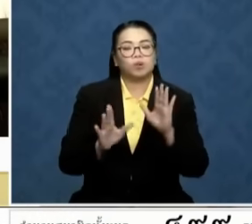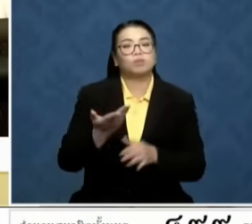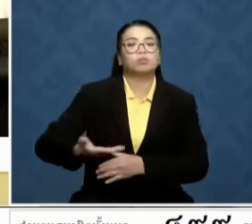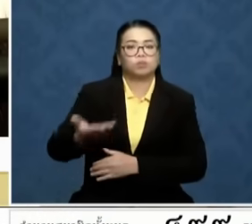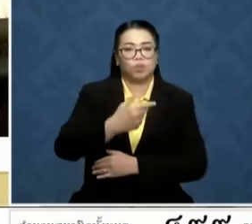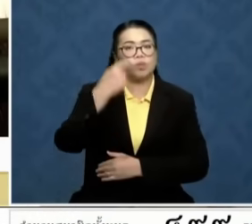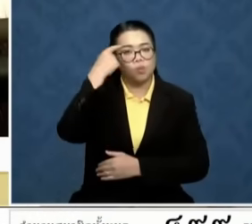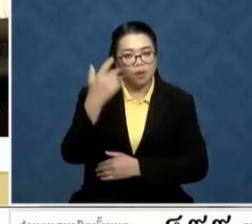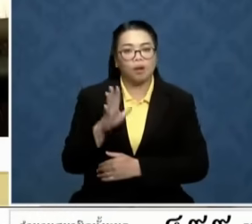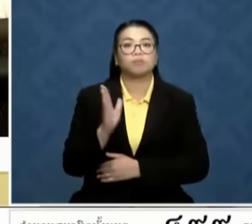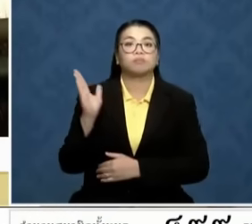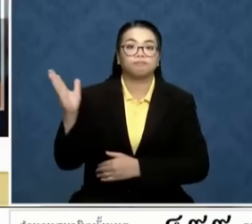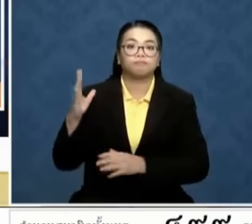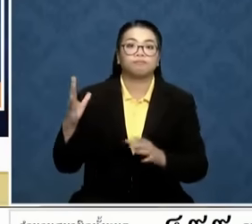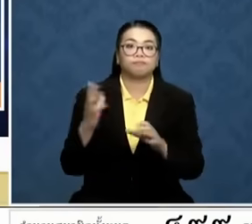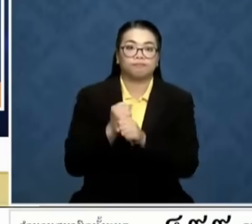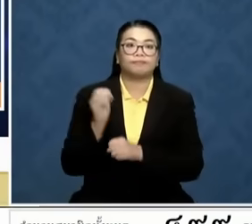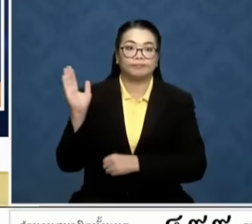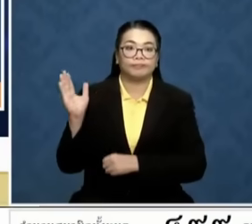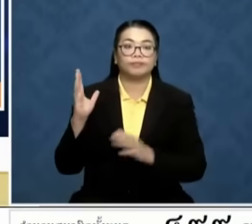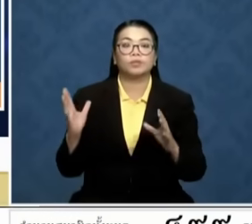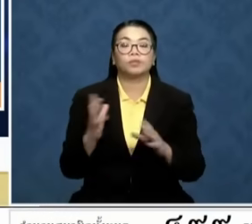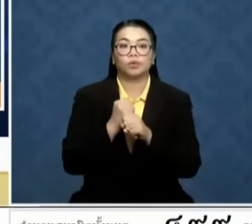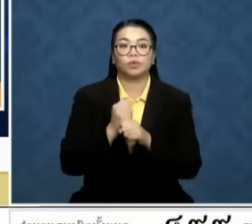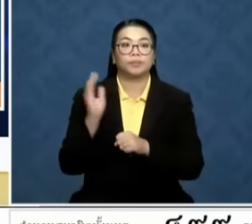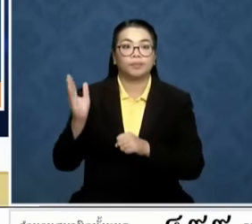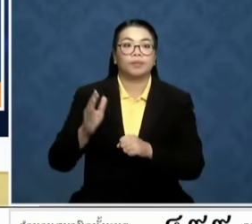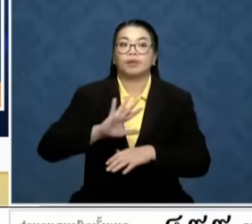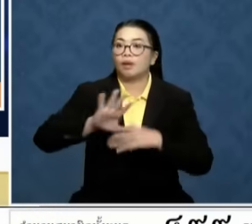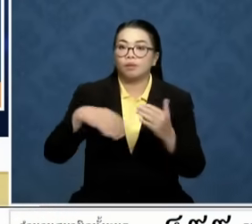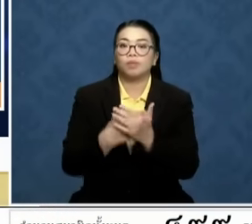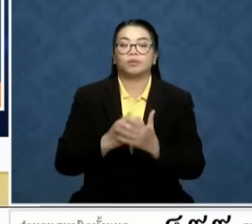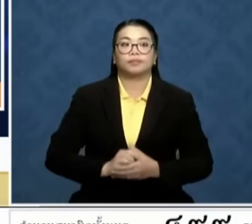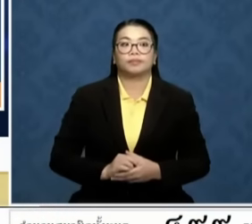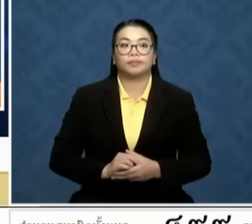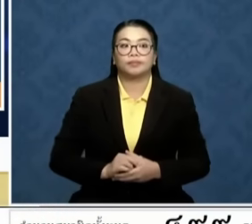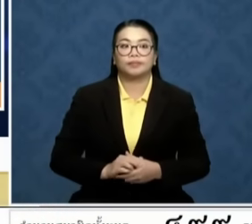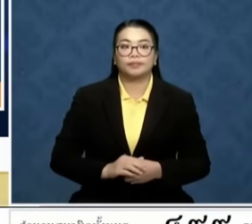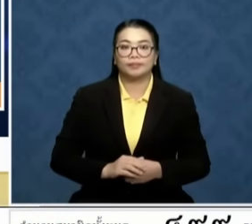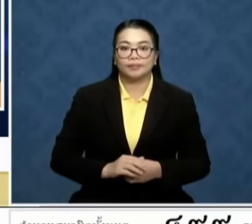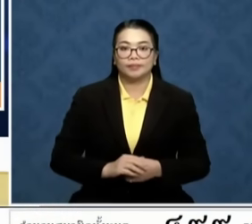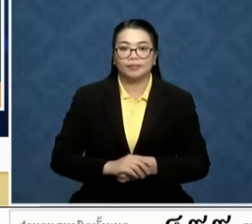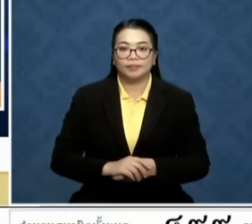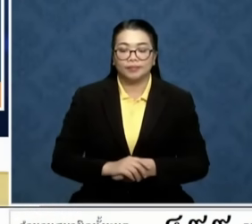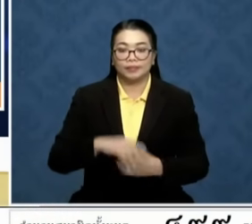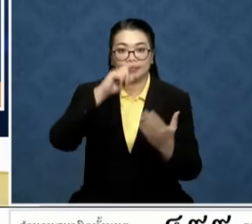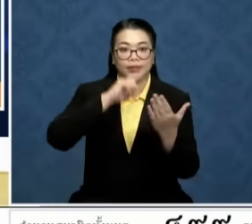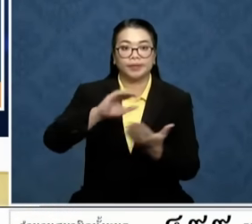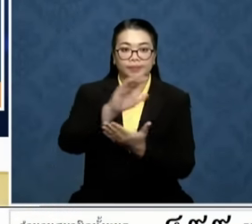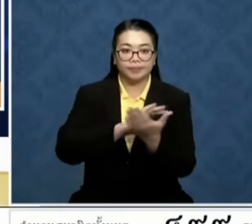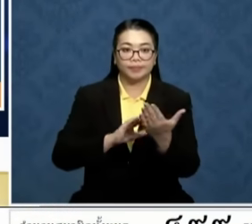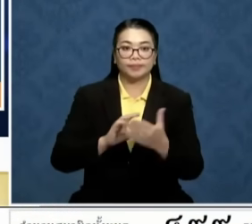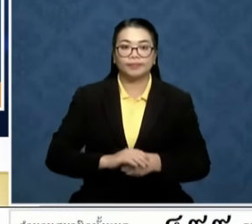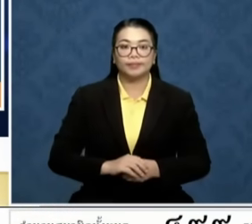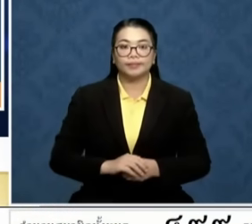อนุญาตนำสไลด์ขึ้นนะครับขออนุญาตสรุปเหตุการณ์อีกครั้งหนึงนะครับว่าในประเทศไทยของ